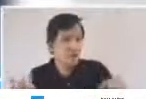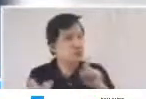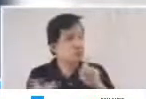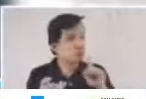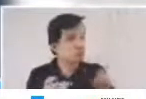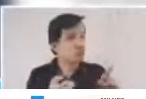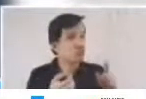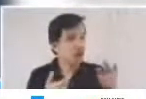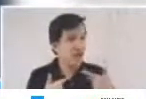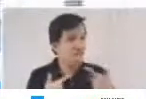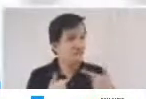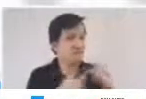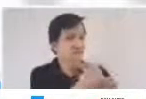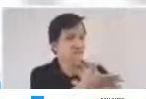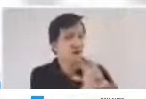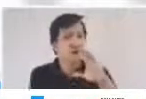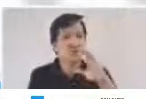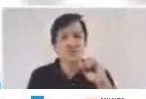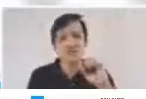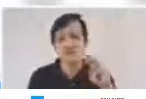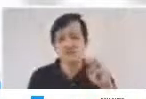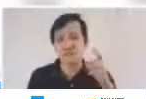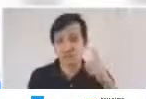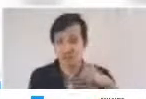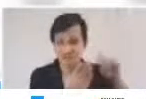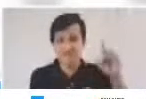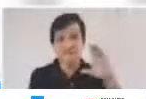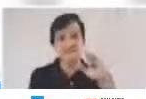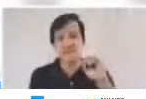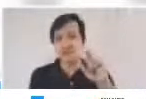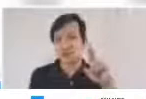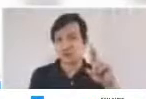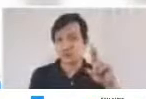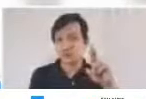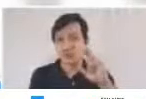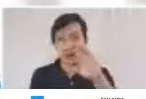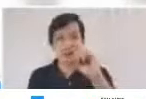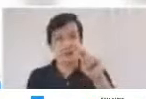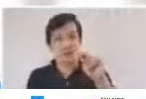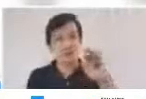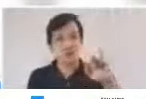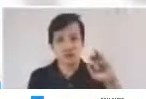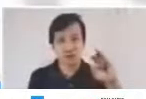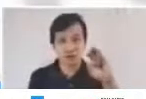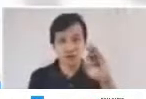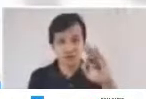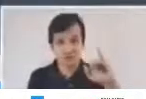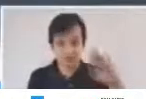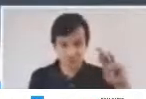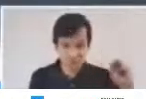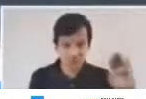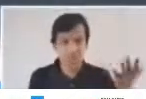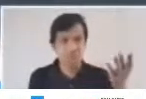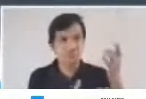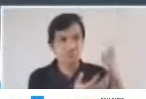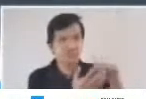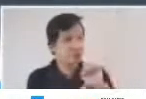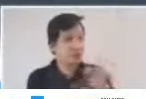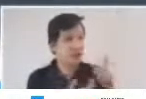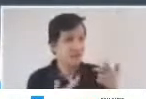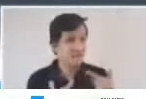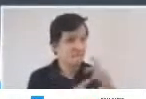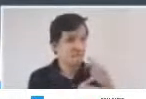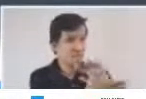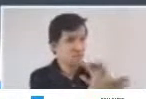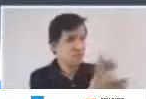na automated dito sa sistema na ito. Sa ganitong paraan, bumibilis po ang ating mga reports at nagkakaroon po tayo ng mas